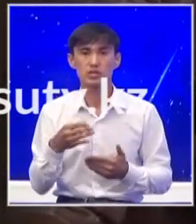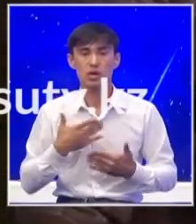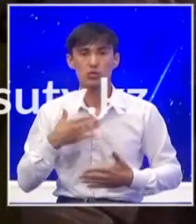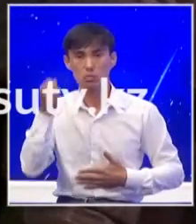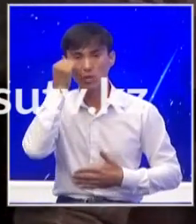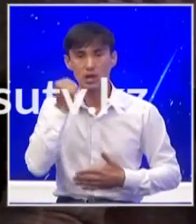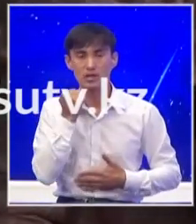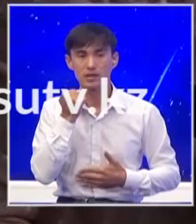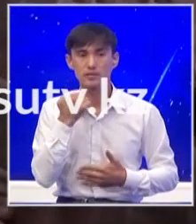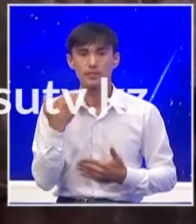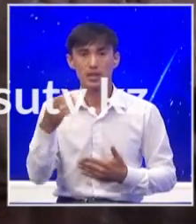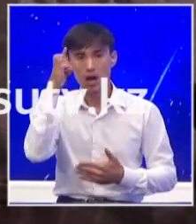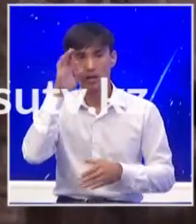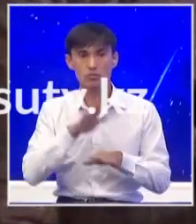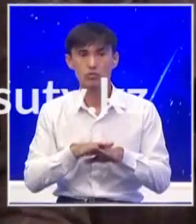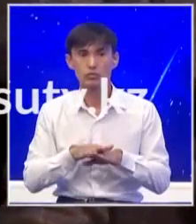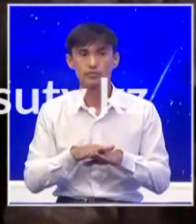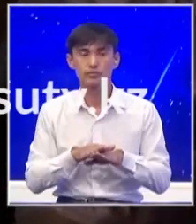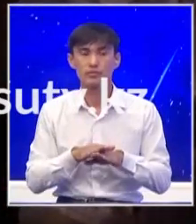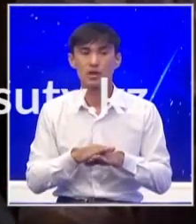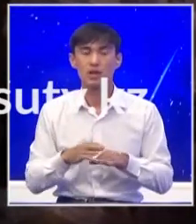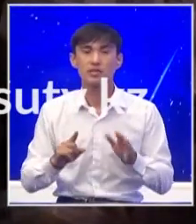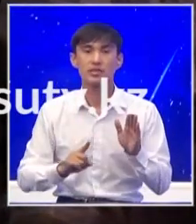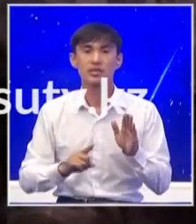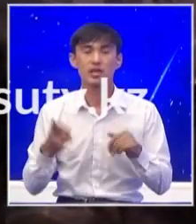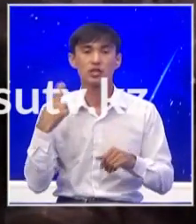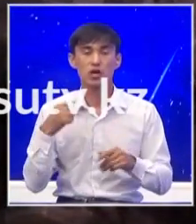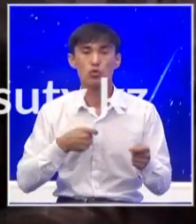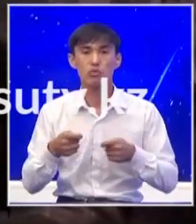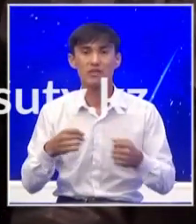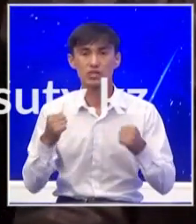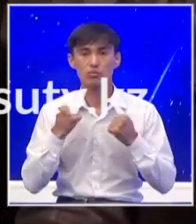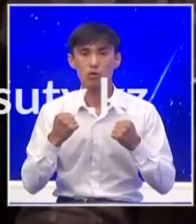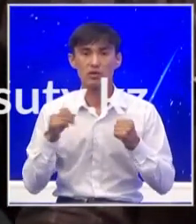очень благодарен акиму, начальнику управления спорта,